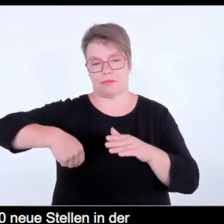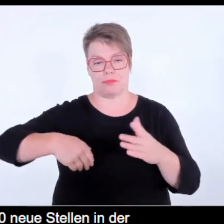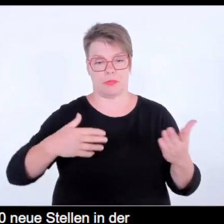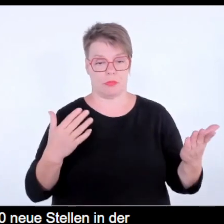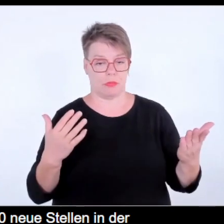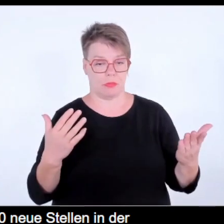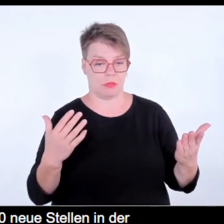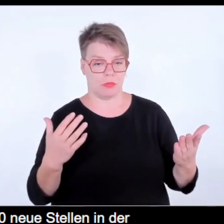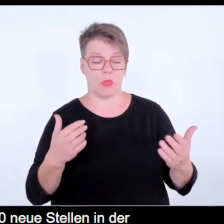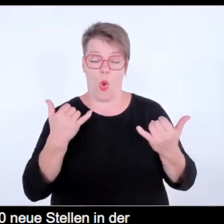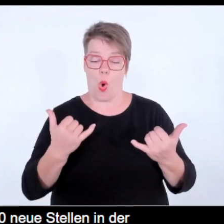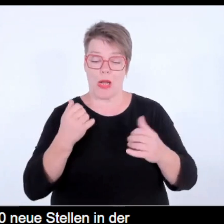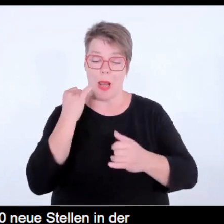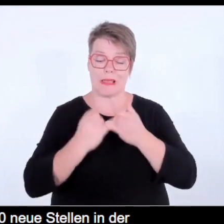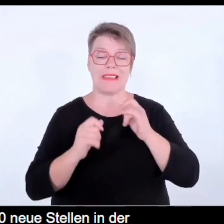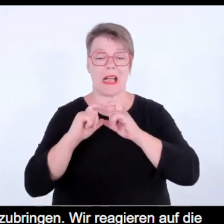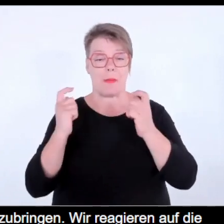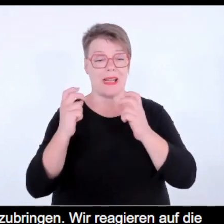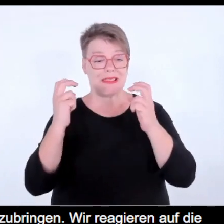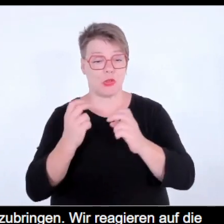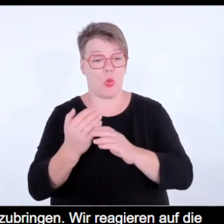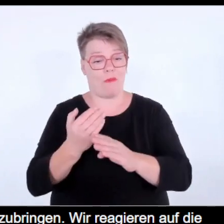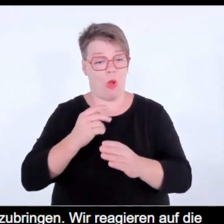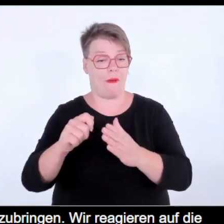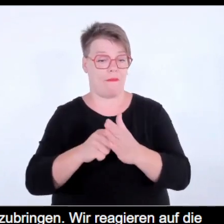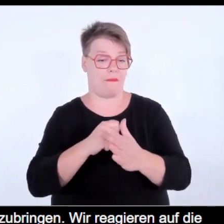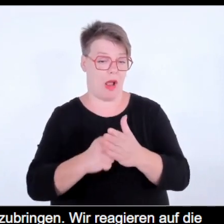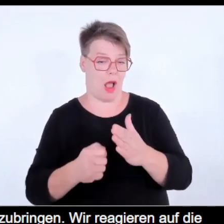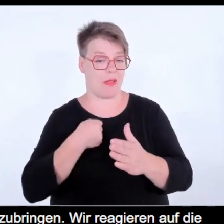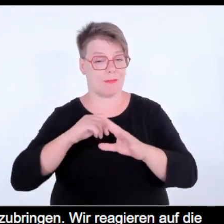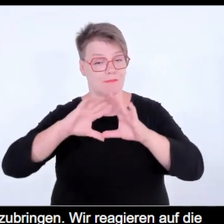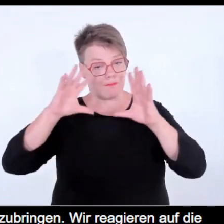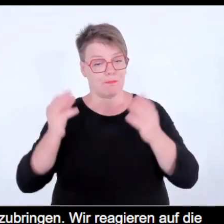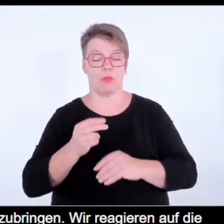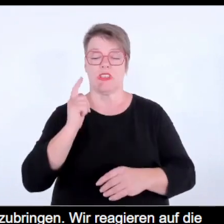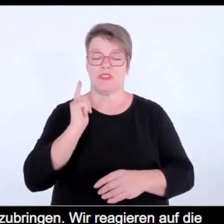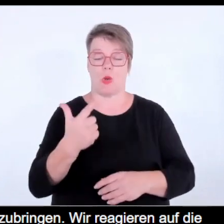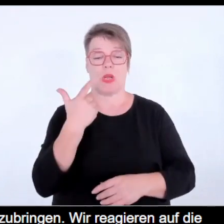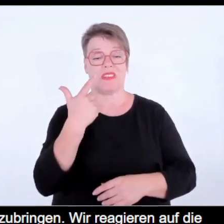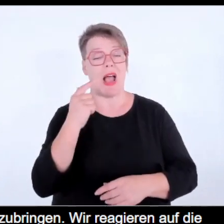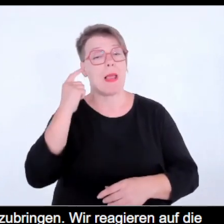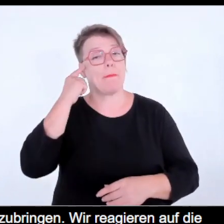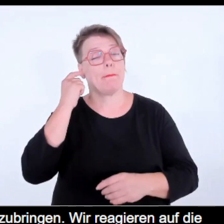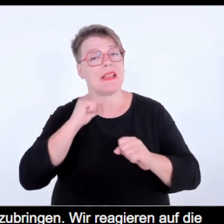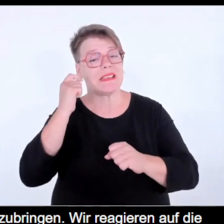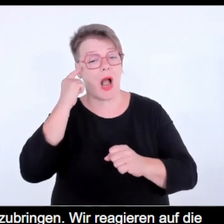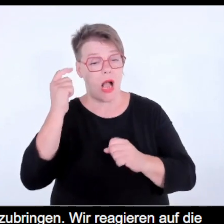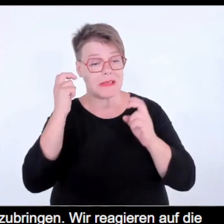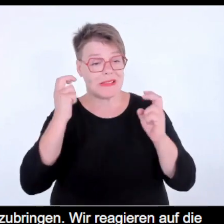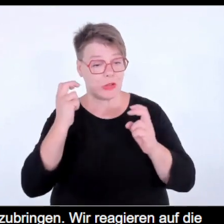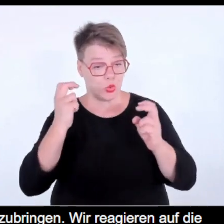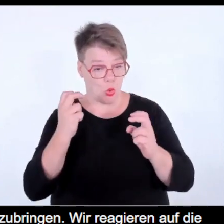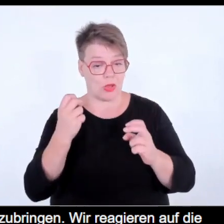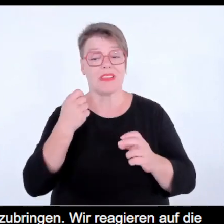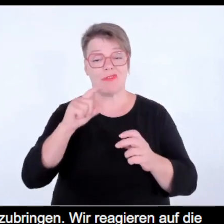auch in all den Bereichen, glaube ich, Bayern gut präsentiert, auch mit Nachbarländern, gemeinsame Sitzungen mit Baden-Württemberg, mit Sachsen